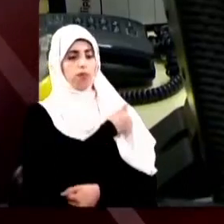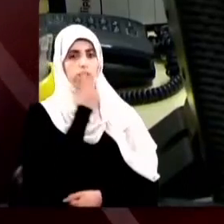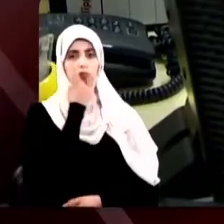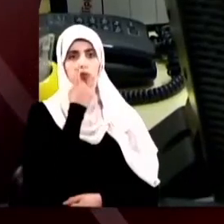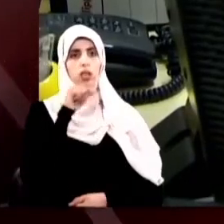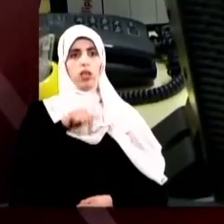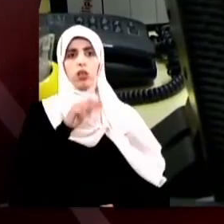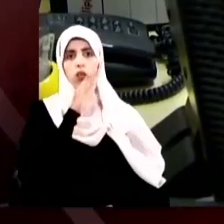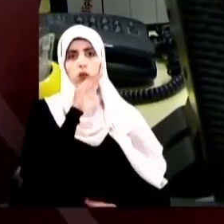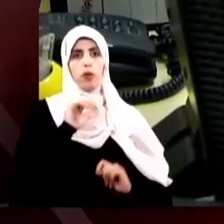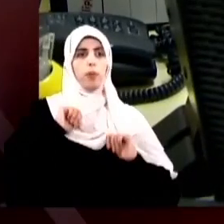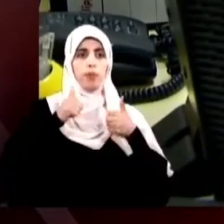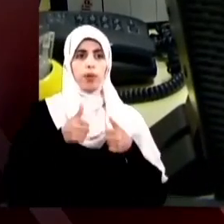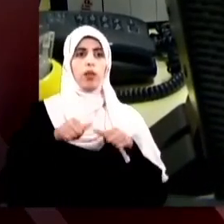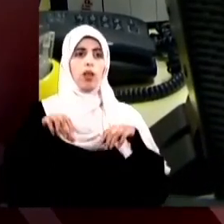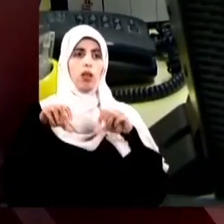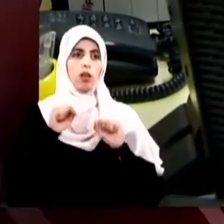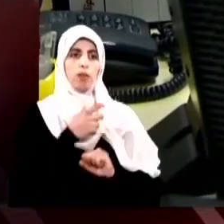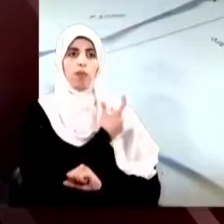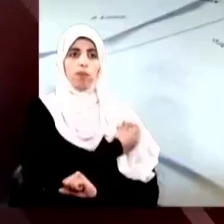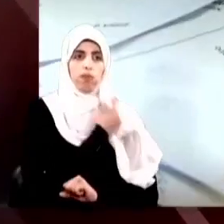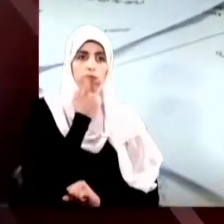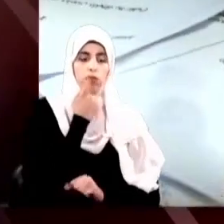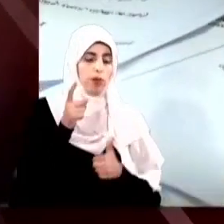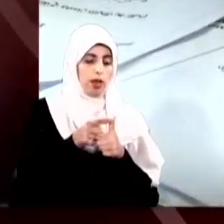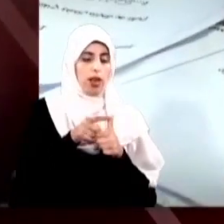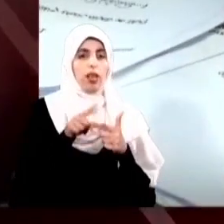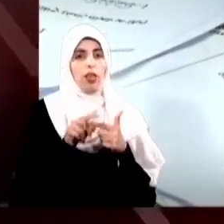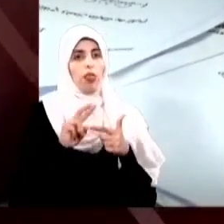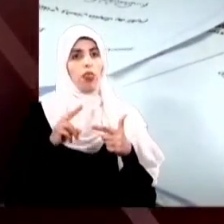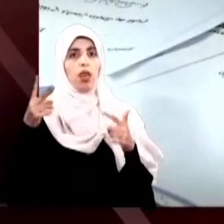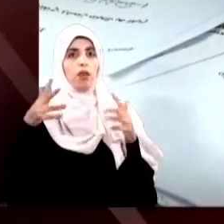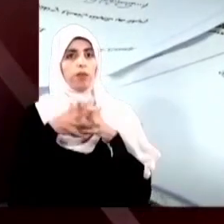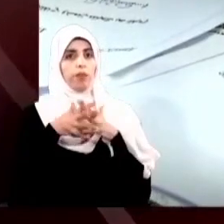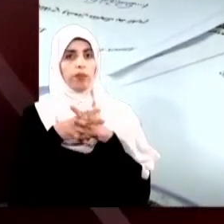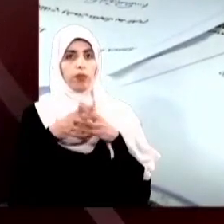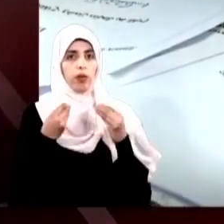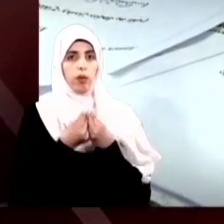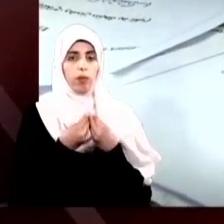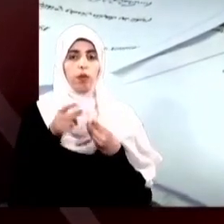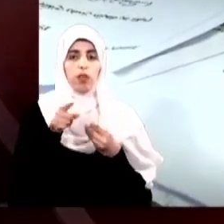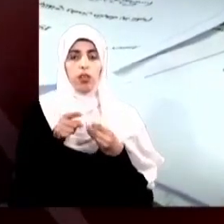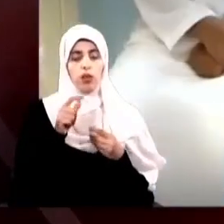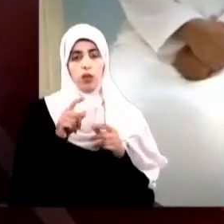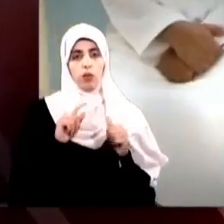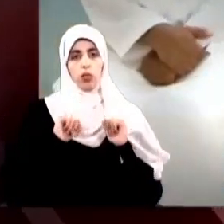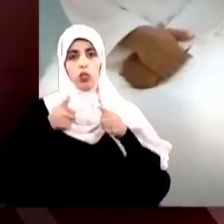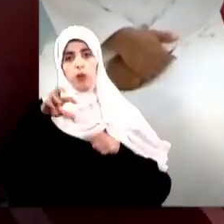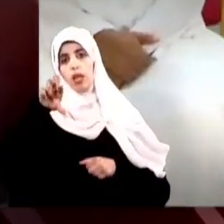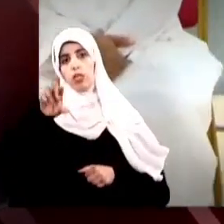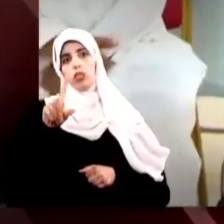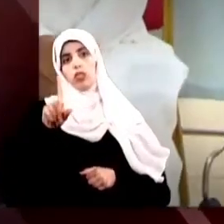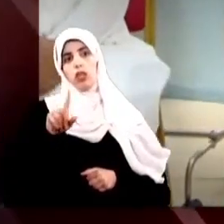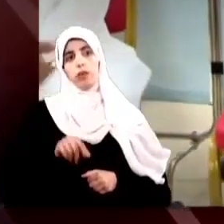خاصة أن السلطنة بدأت بفايزر بيونتك في البداية، وعن الفئات المستهدفة في هذه المرحلة ستبدأ يوم الأحد القادم